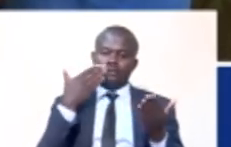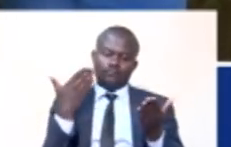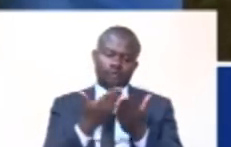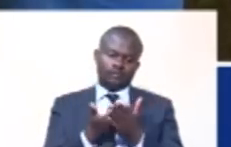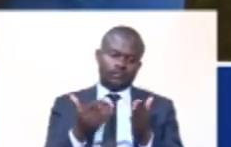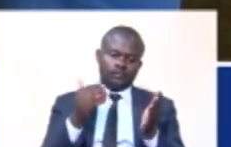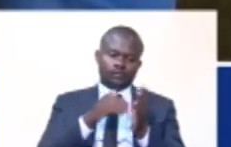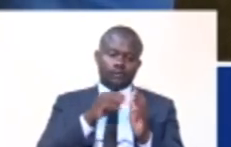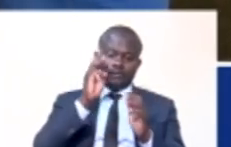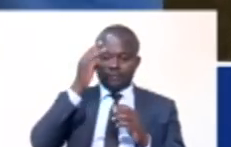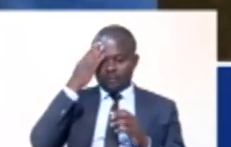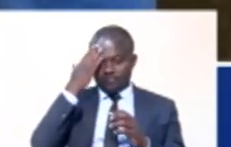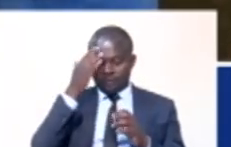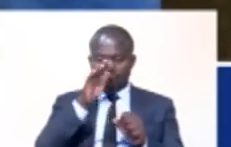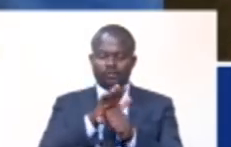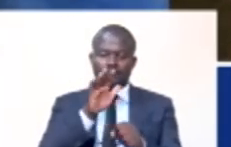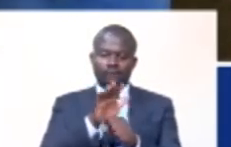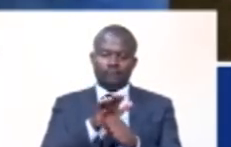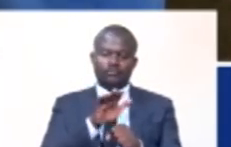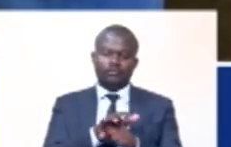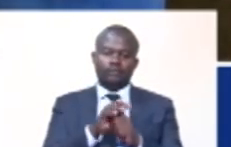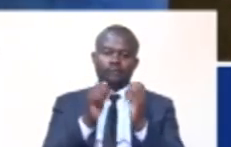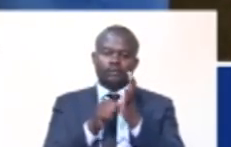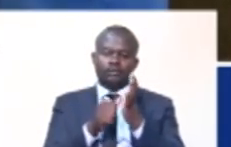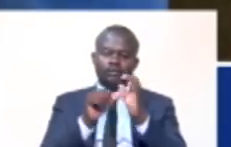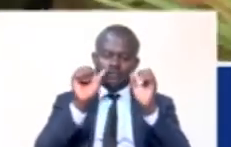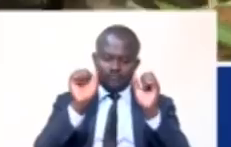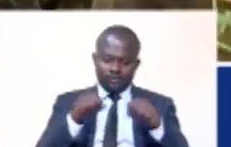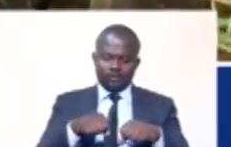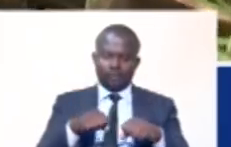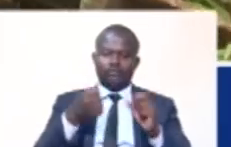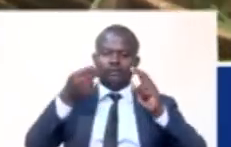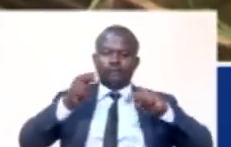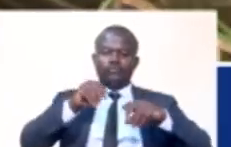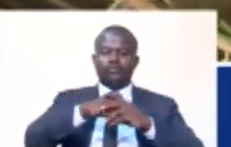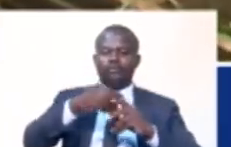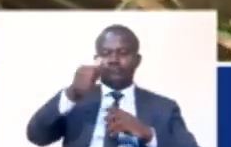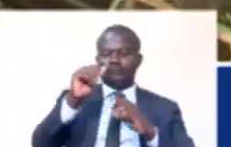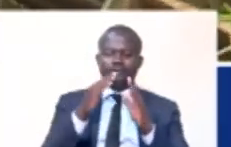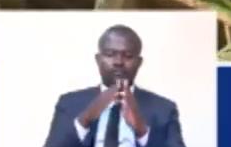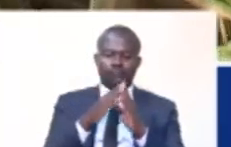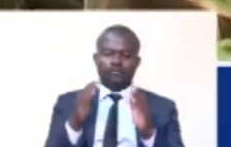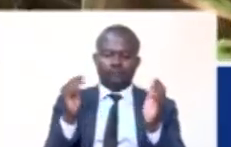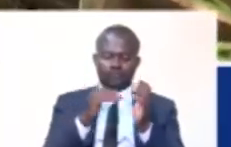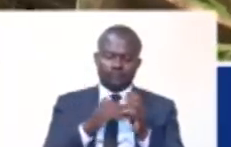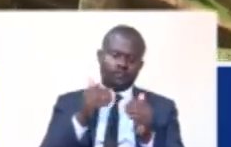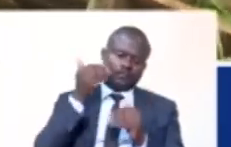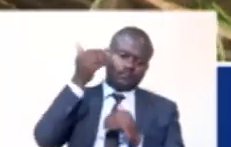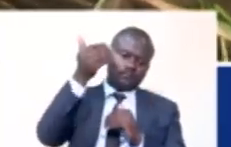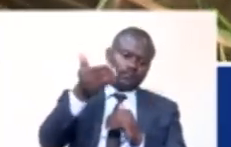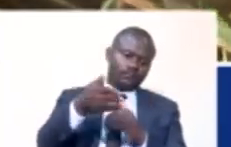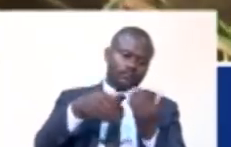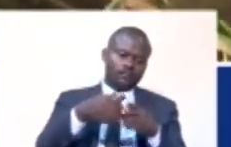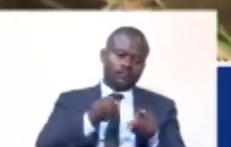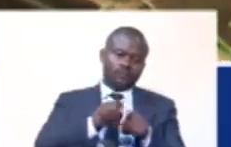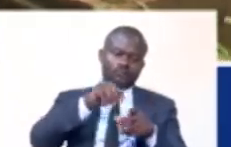nanone tuzamenya cyane cyane n'ibibazo byaba biri muri iyo midugudu, hanyuma nk'uko biri mu